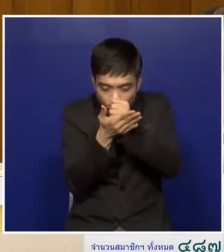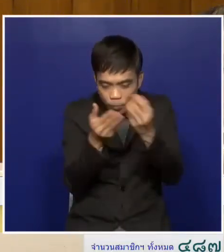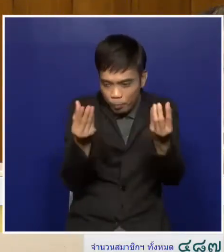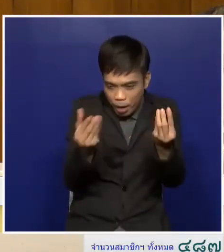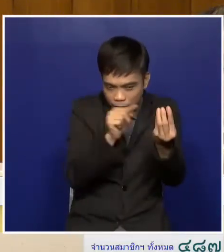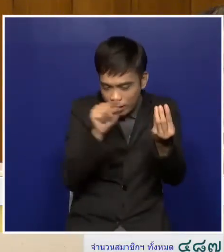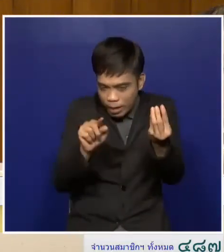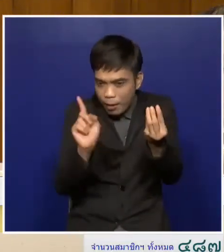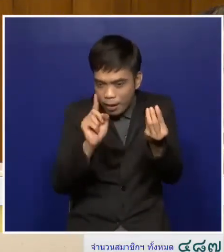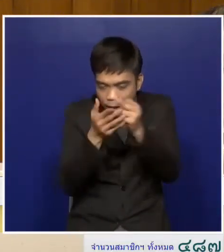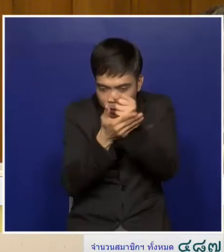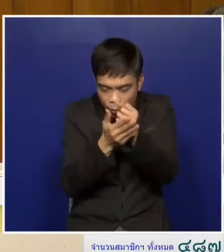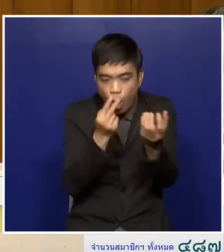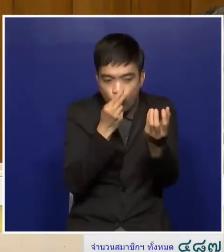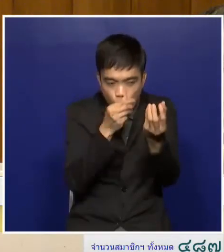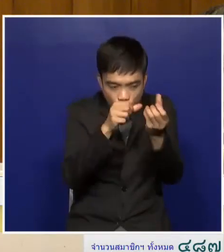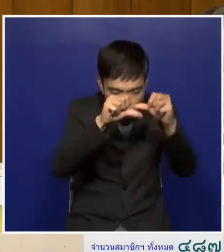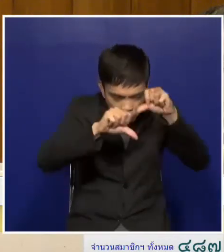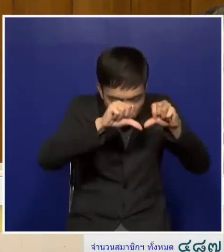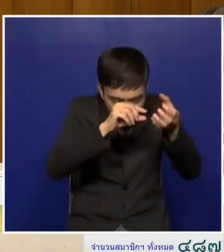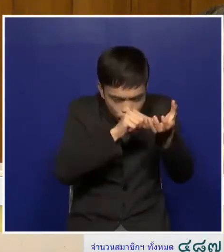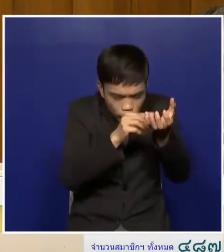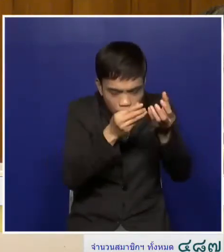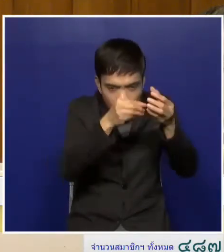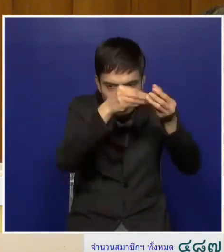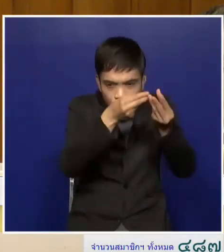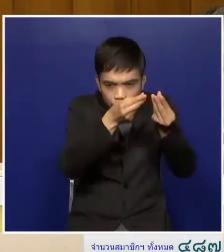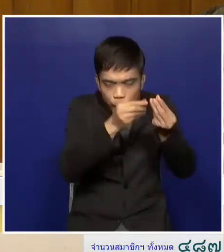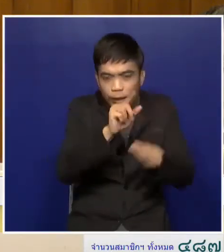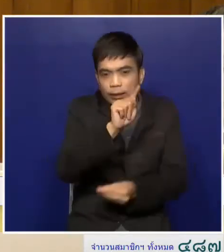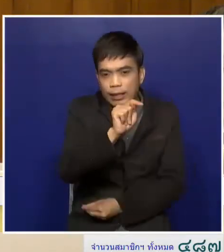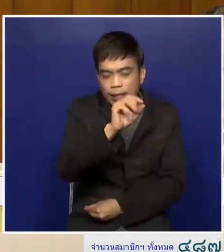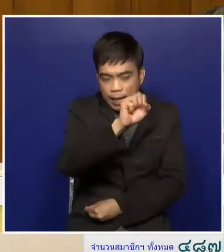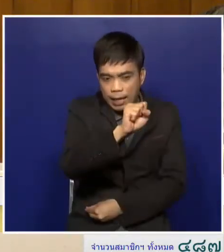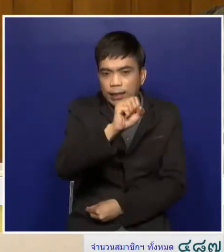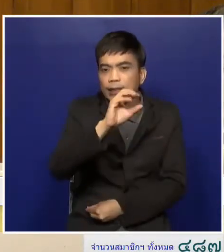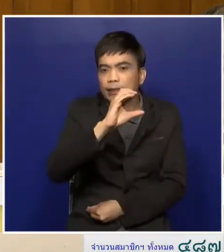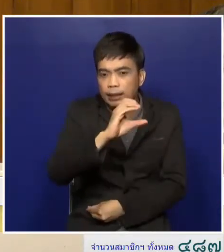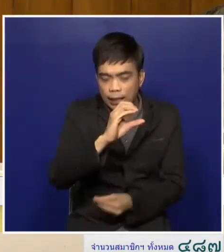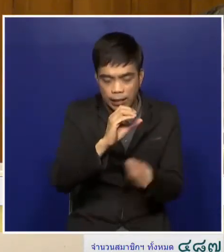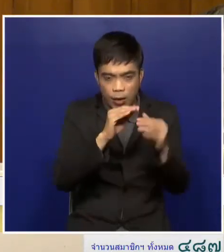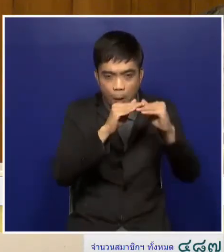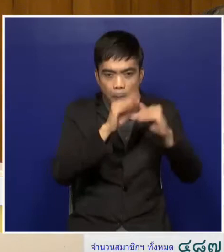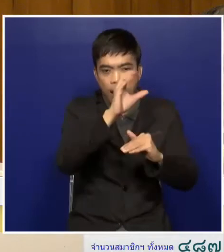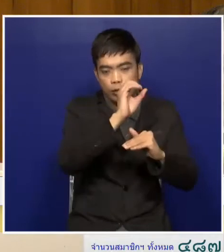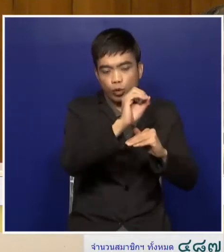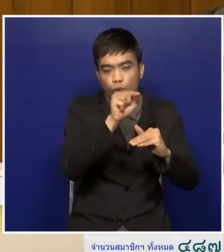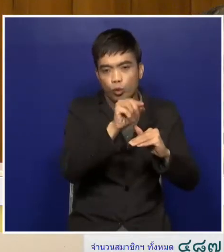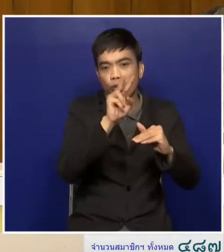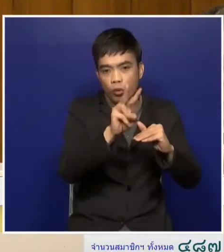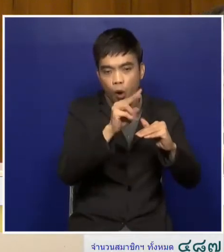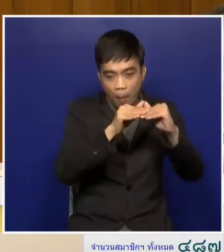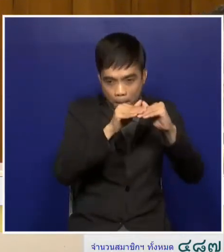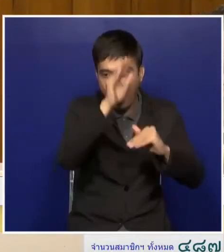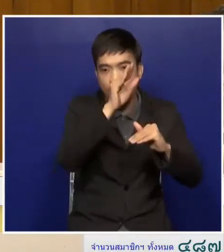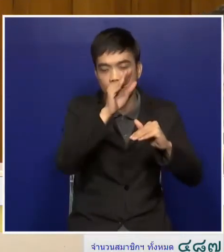อสารในสิงของนั้นมี TSC อยู่เกิน 0.2%ดัง